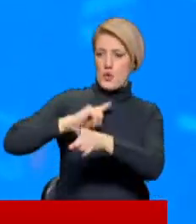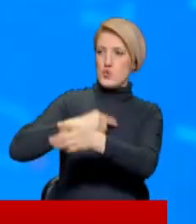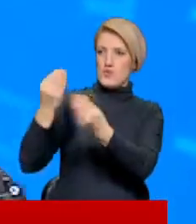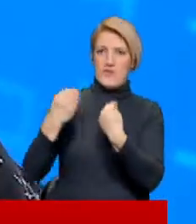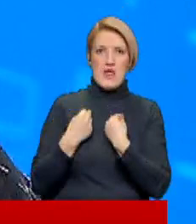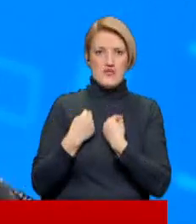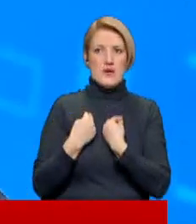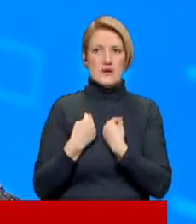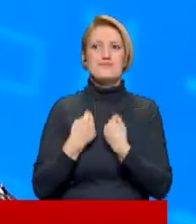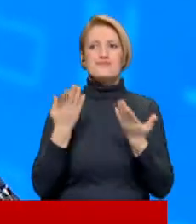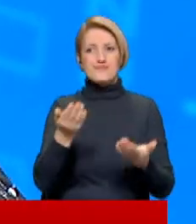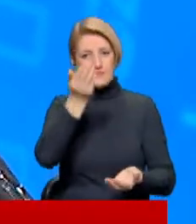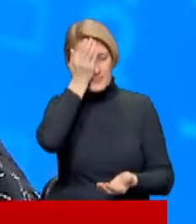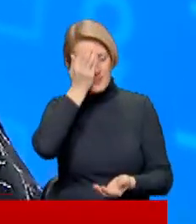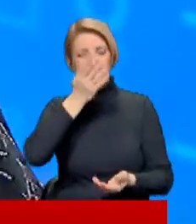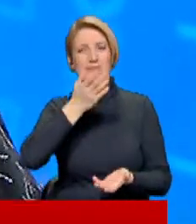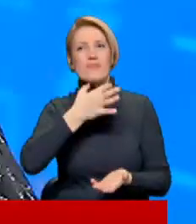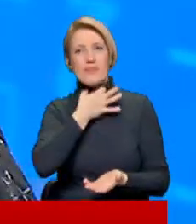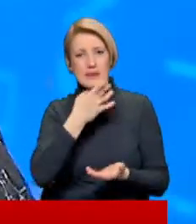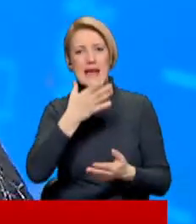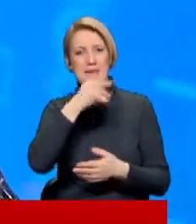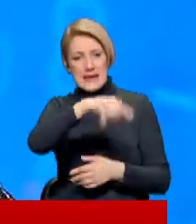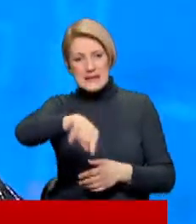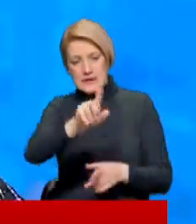verecek. Fakiri, fikarayı,